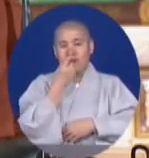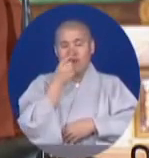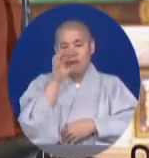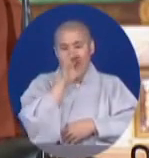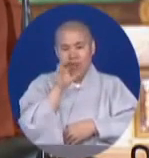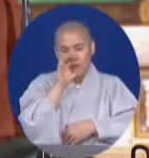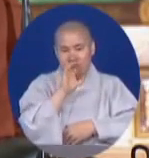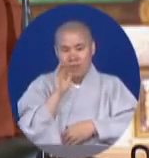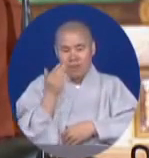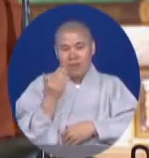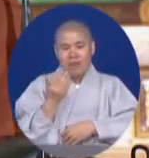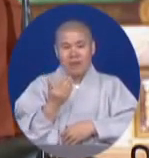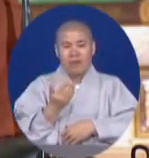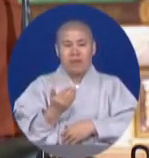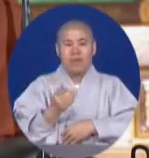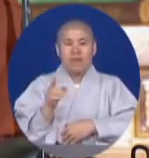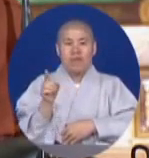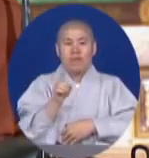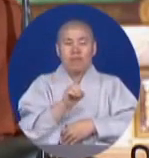이거예요.